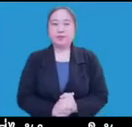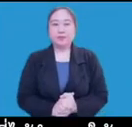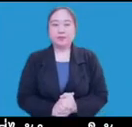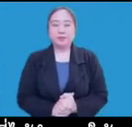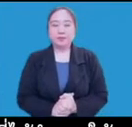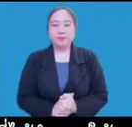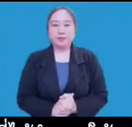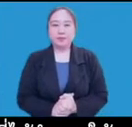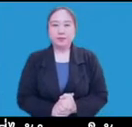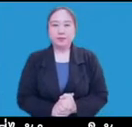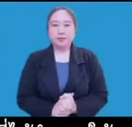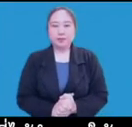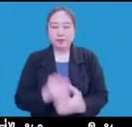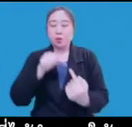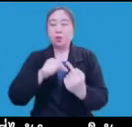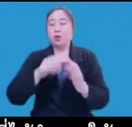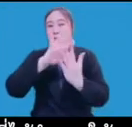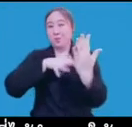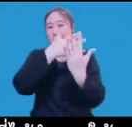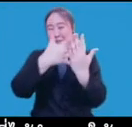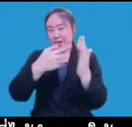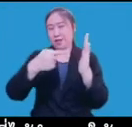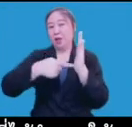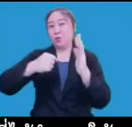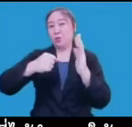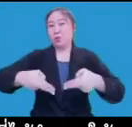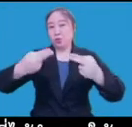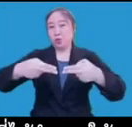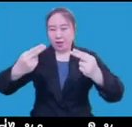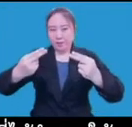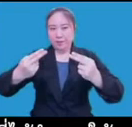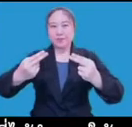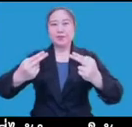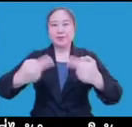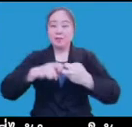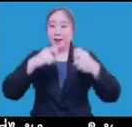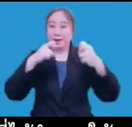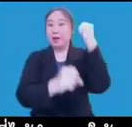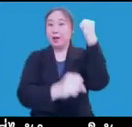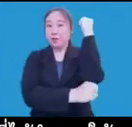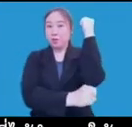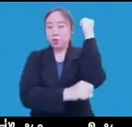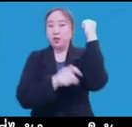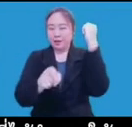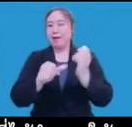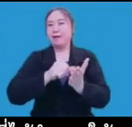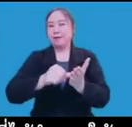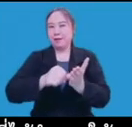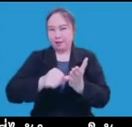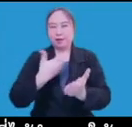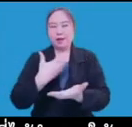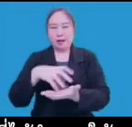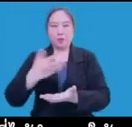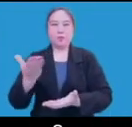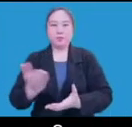าสมุทรสงครามโมเดลกับการใช้งานระบบ TP-Map ในการแก้ไขปัญหาความยากจนจังหวัดสมุทรสงครามเป็นอย่างไรบ้